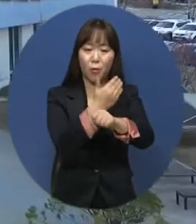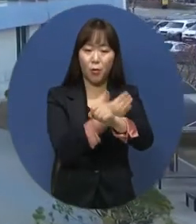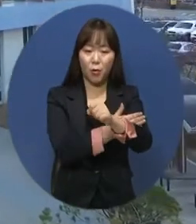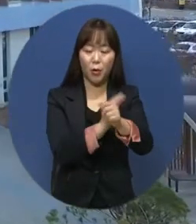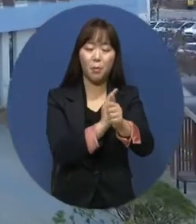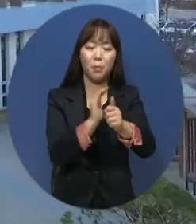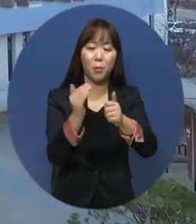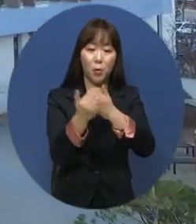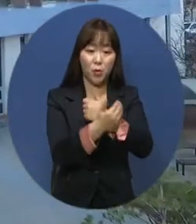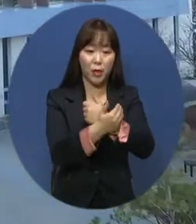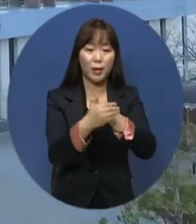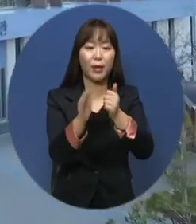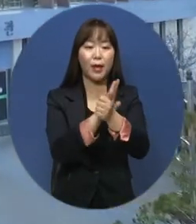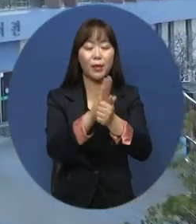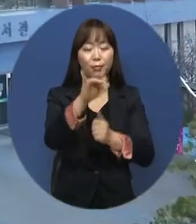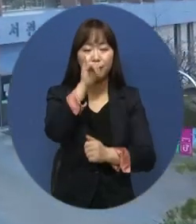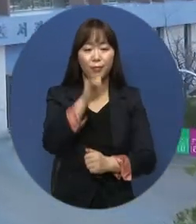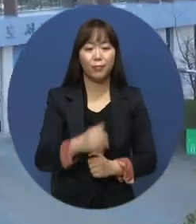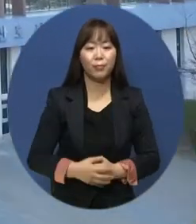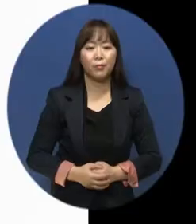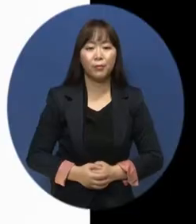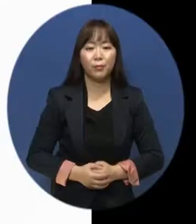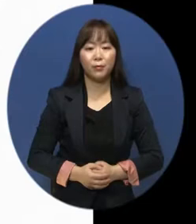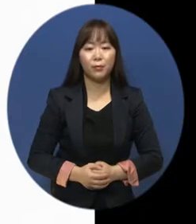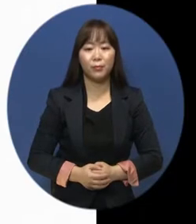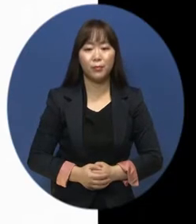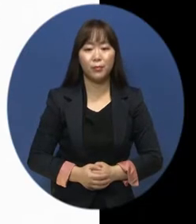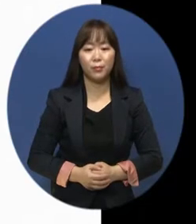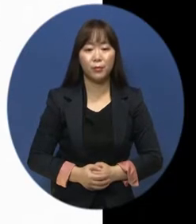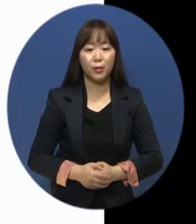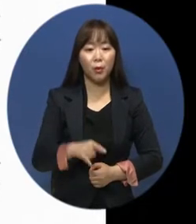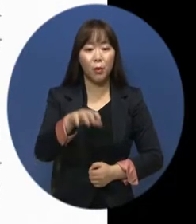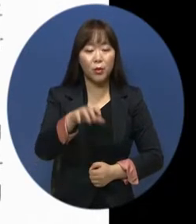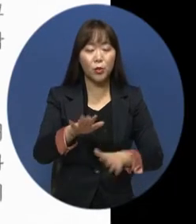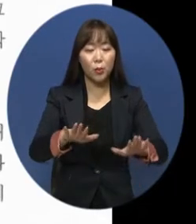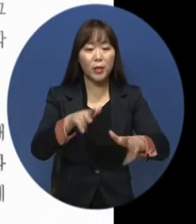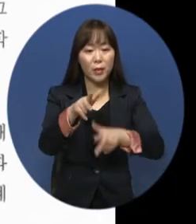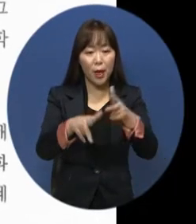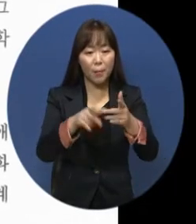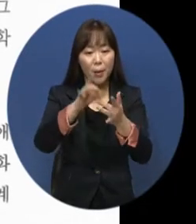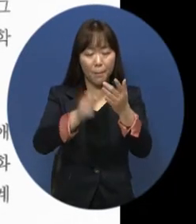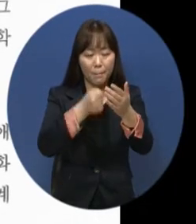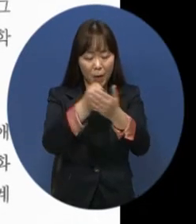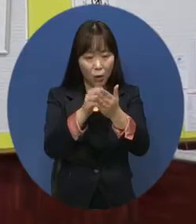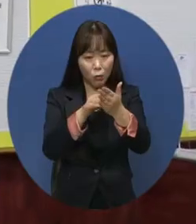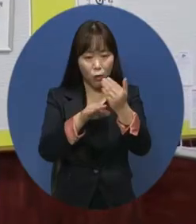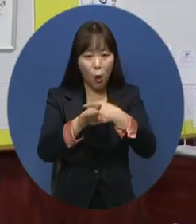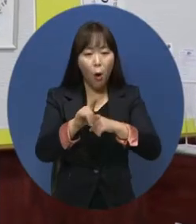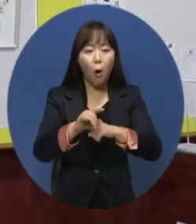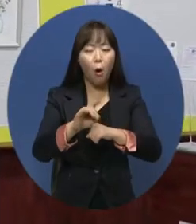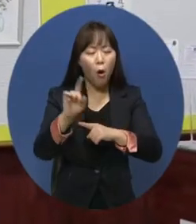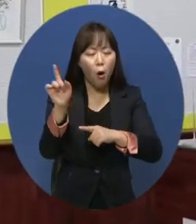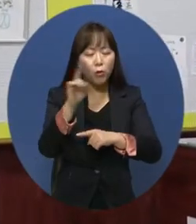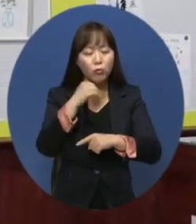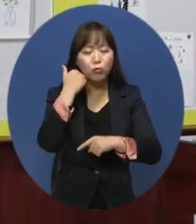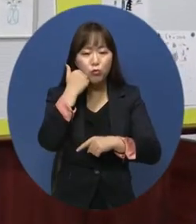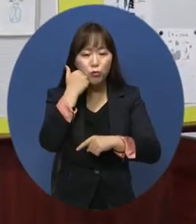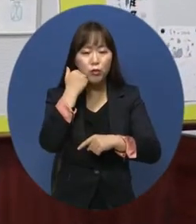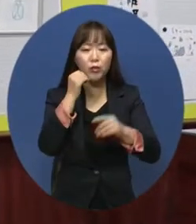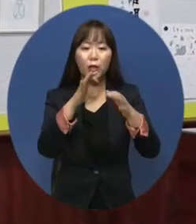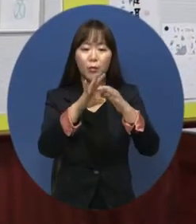보장 받는 혜택을 누리게 됐습니다 순천시는 이번 사업 선정으로 언제든 누구든